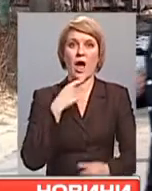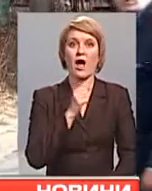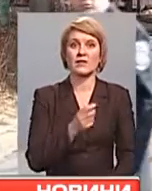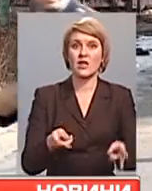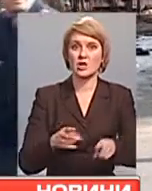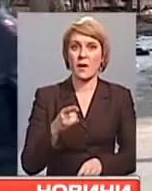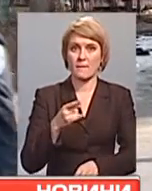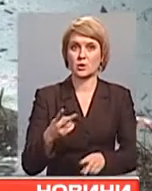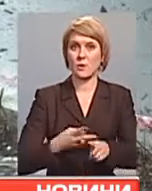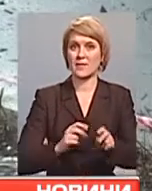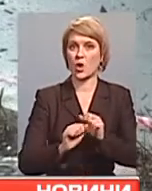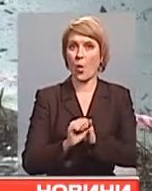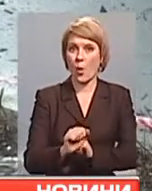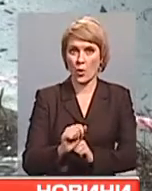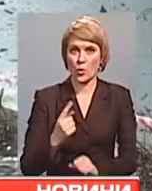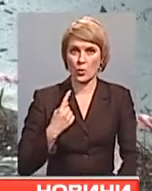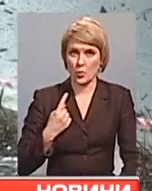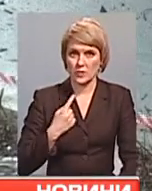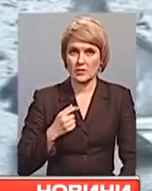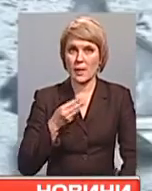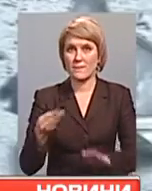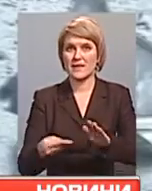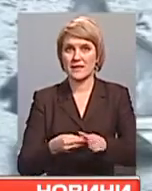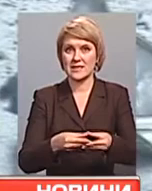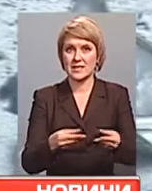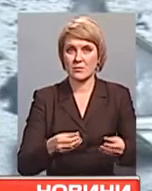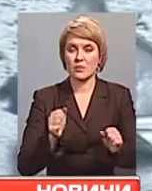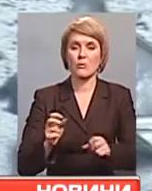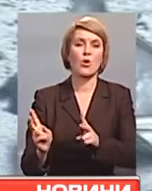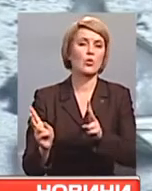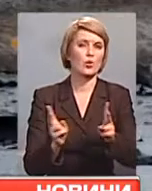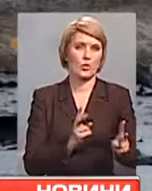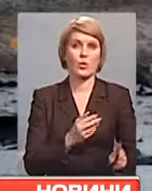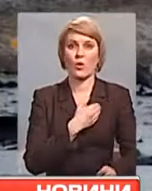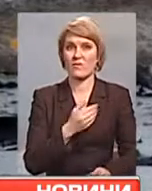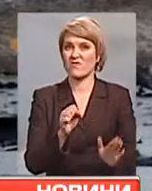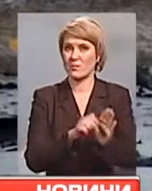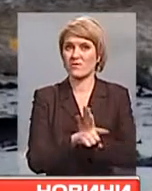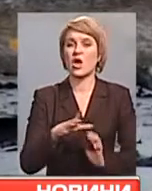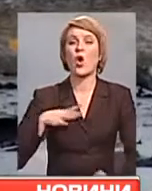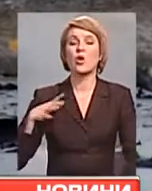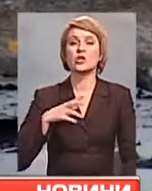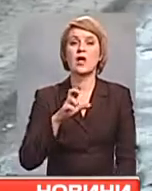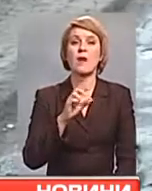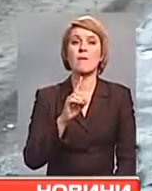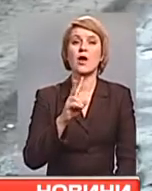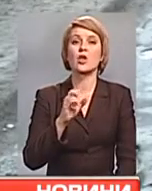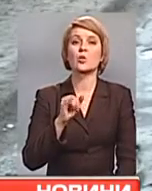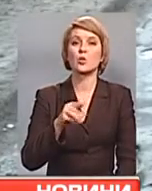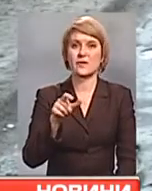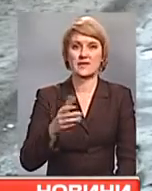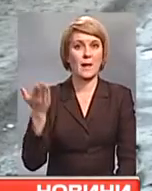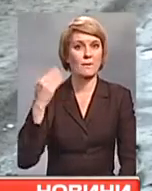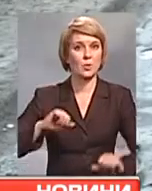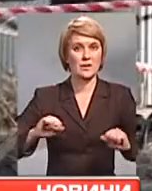вибухівку міг хто завгодно. Сергій певен, Андрія хотіли вбити. Постраждалий колишній беркутівець. Минулої зими відмовився розганяти київський